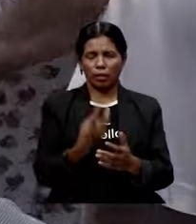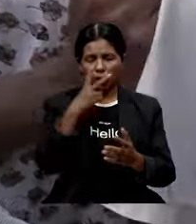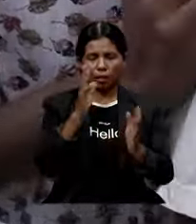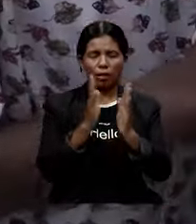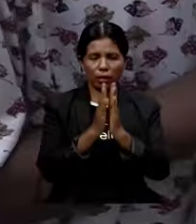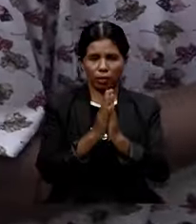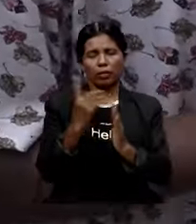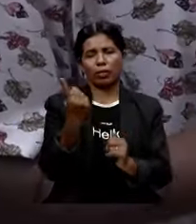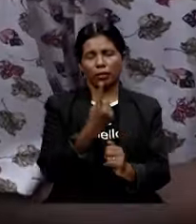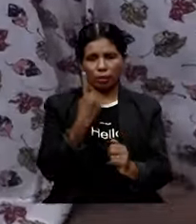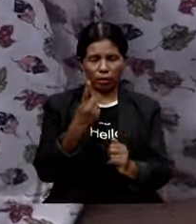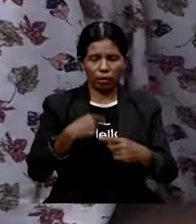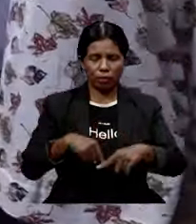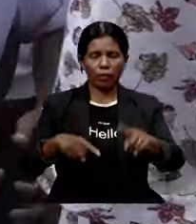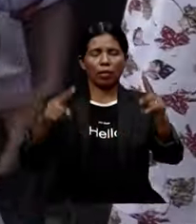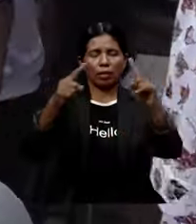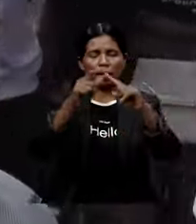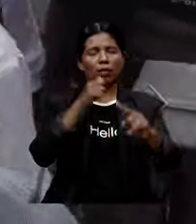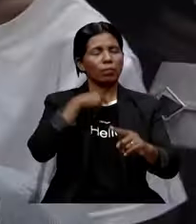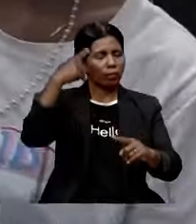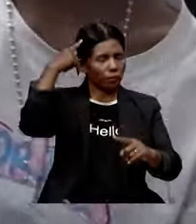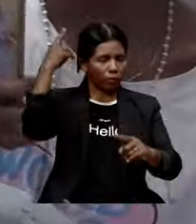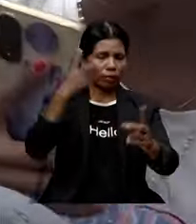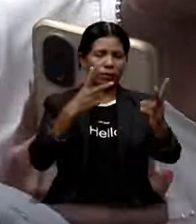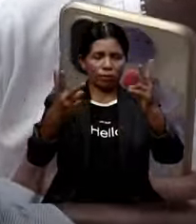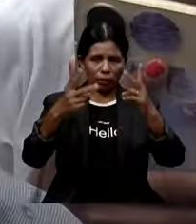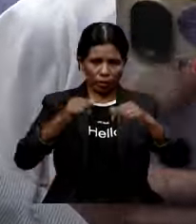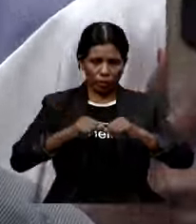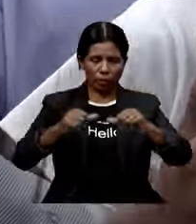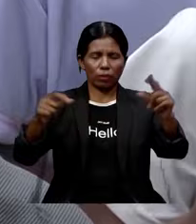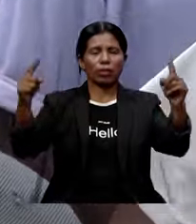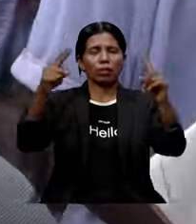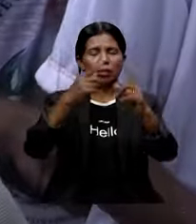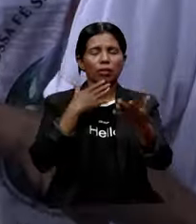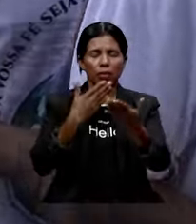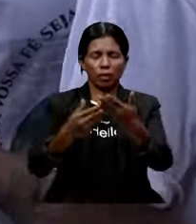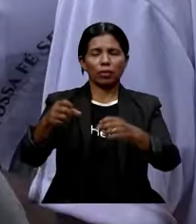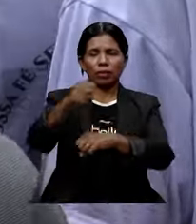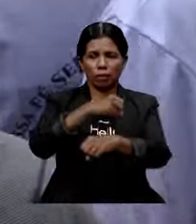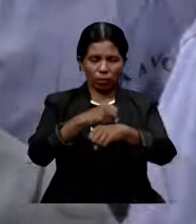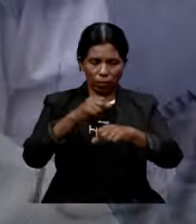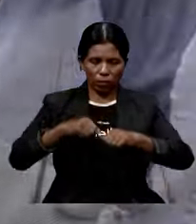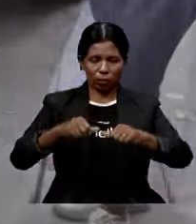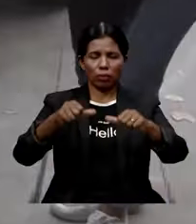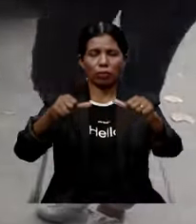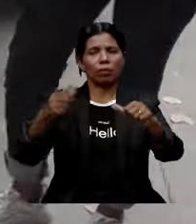oração. Bayi hamu papa ni viajeng hirakne bela lau hodiak to iha Singapura, numos kontinua bayi ha